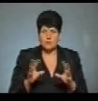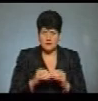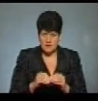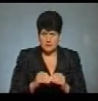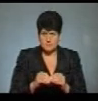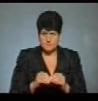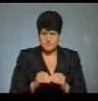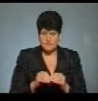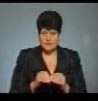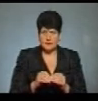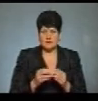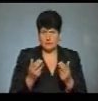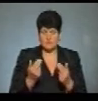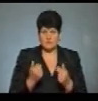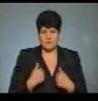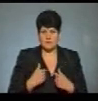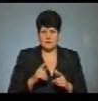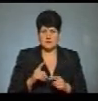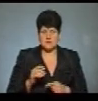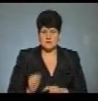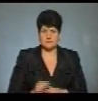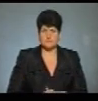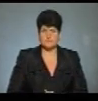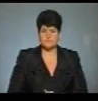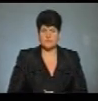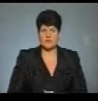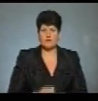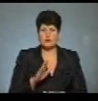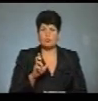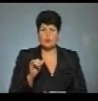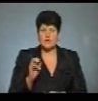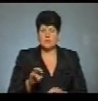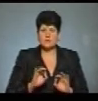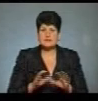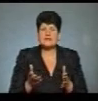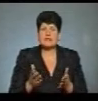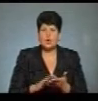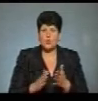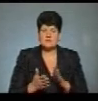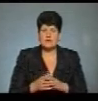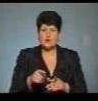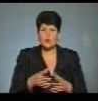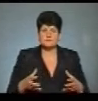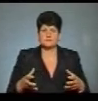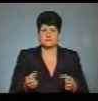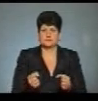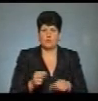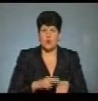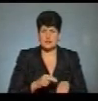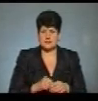справи об'єднали і слухались так, разом, так? Володимир Букатка розповів, за яких обставин його затримали